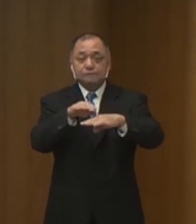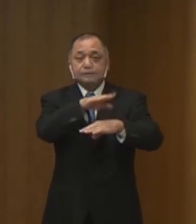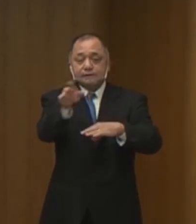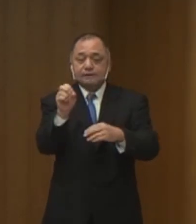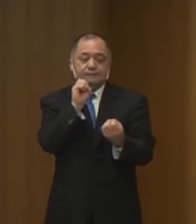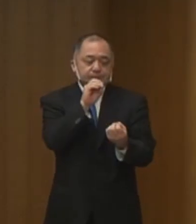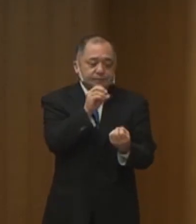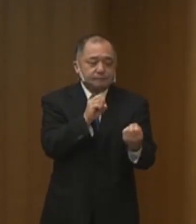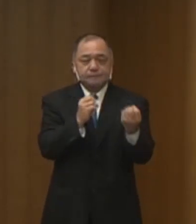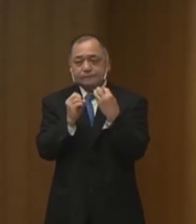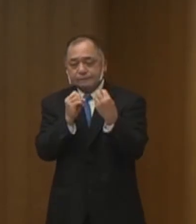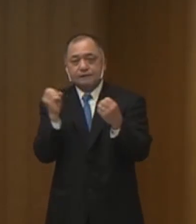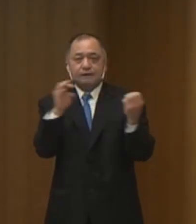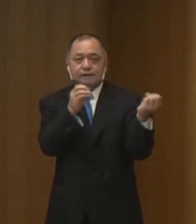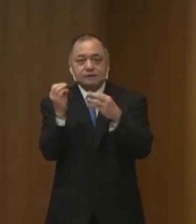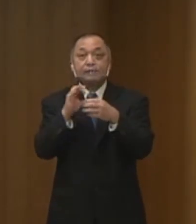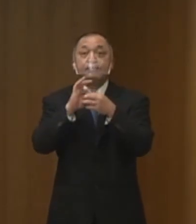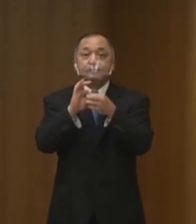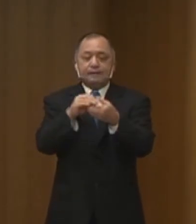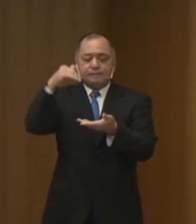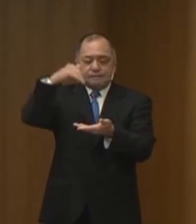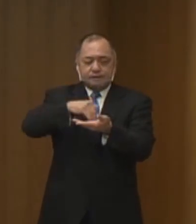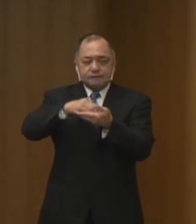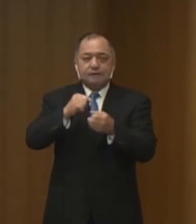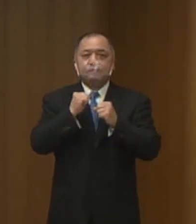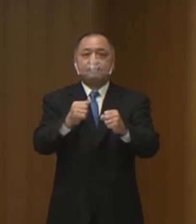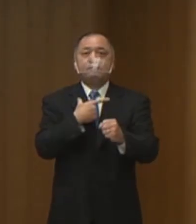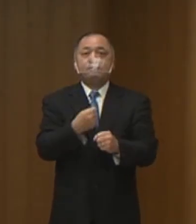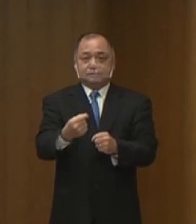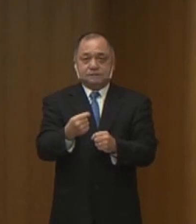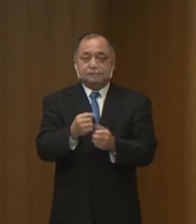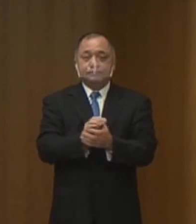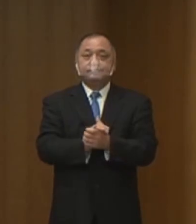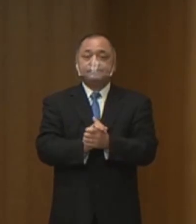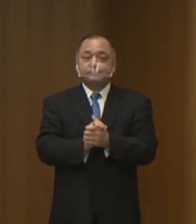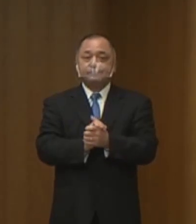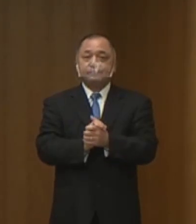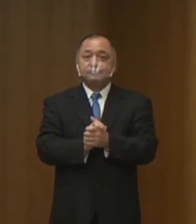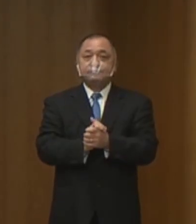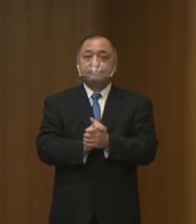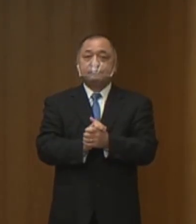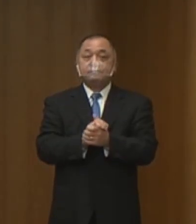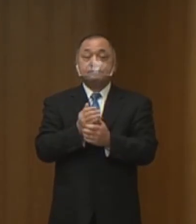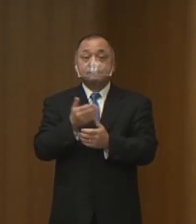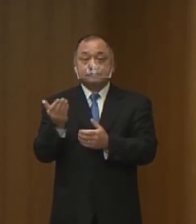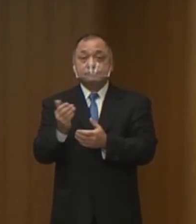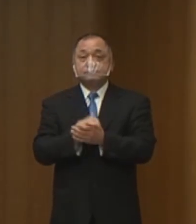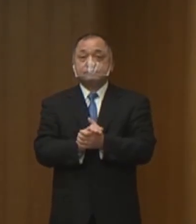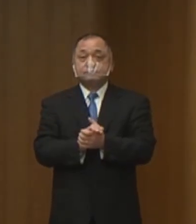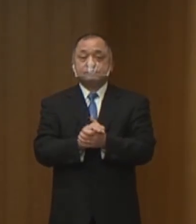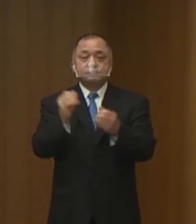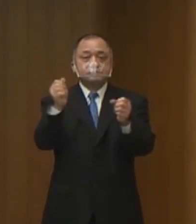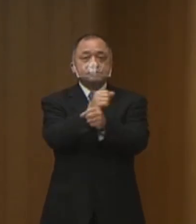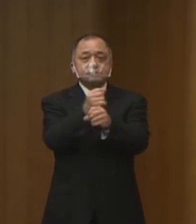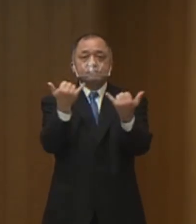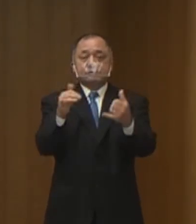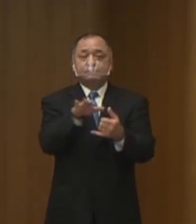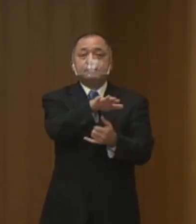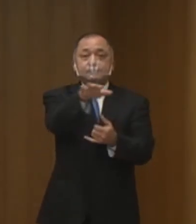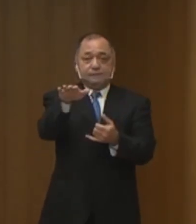してですね、徹底をしていただきたいということであります。次にですね、事業者の皆